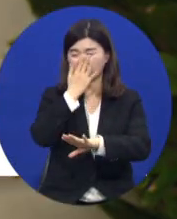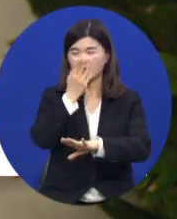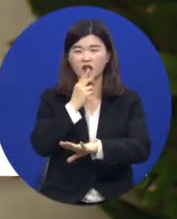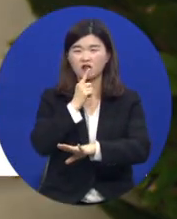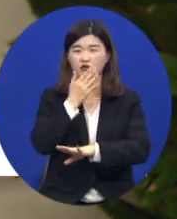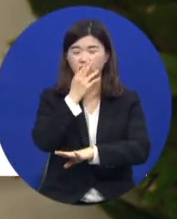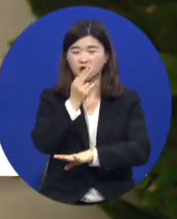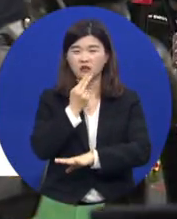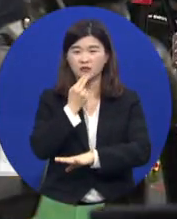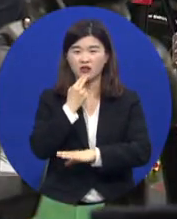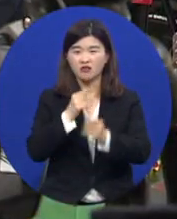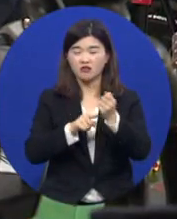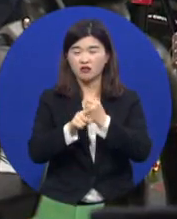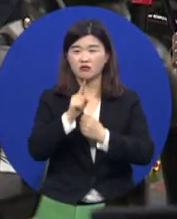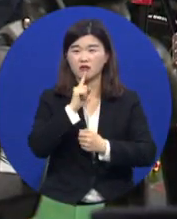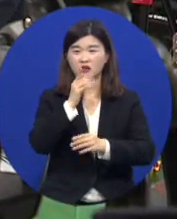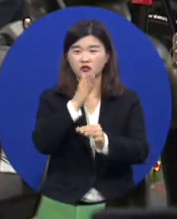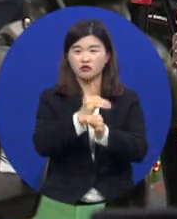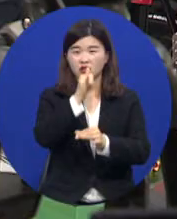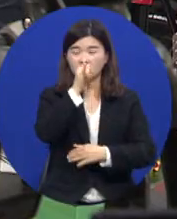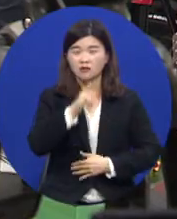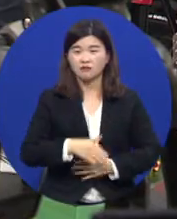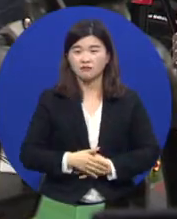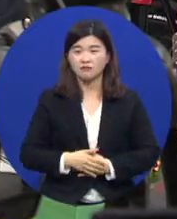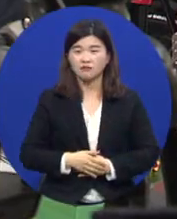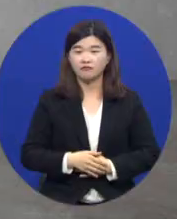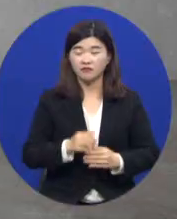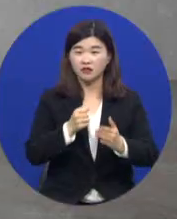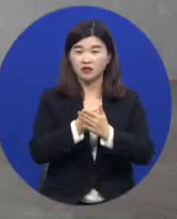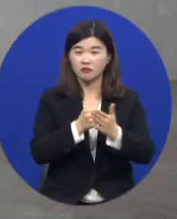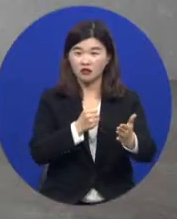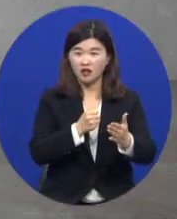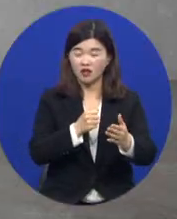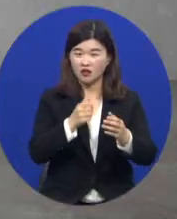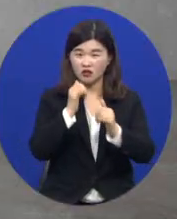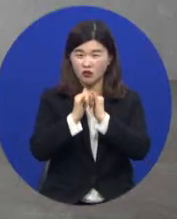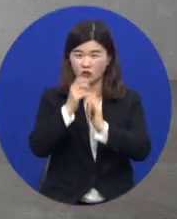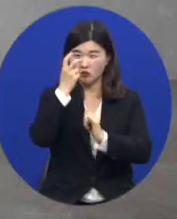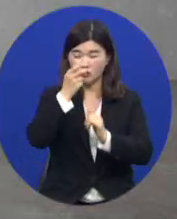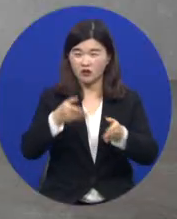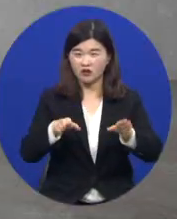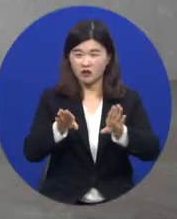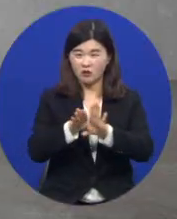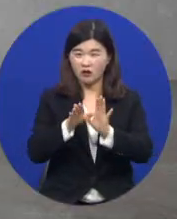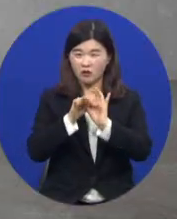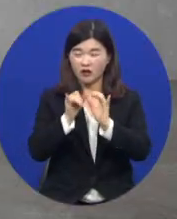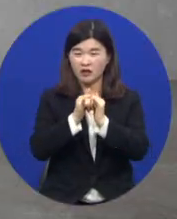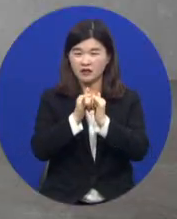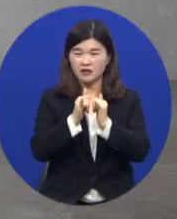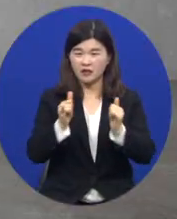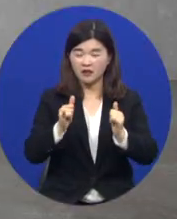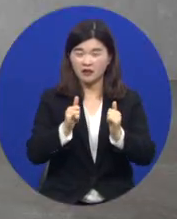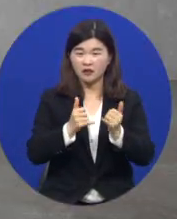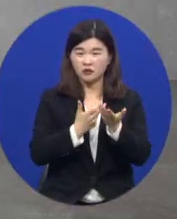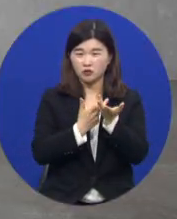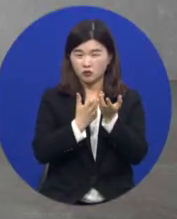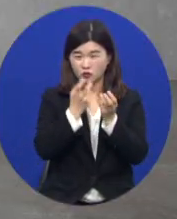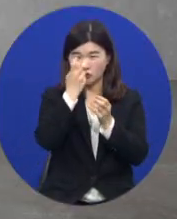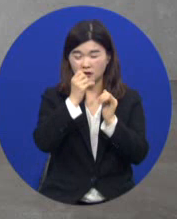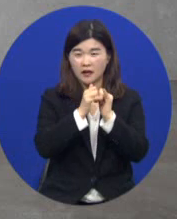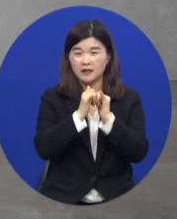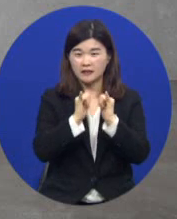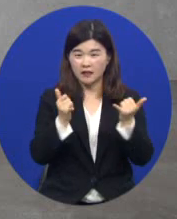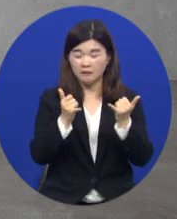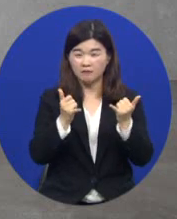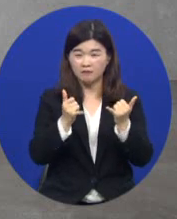없다는 근거로 들고 있습니다. 이에 대해 여론조사기관 관계자는 조사 대상과 인원이 전혀